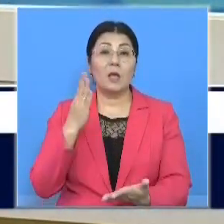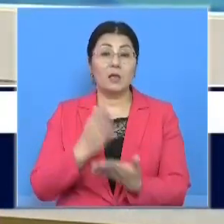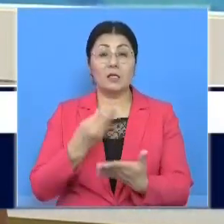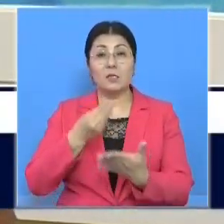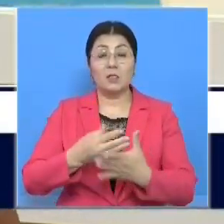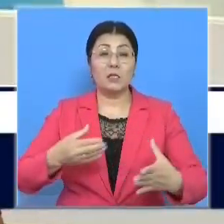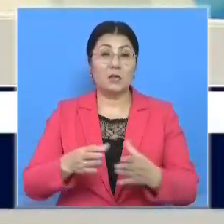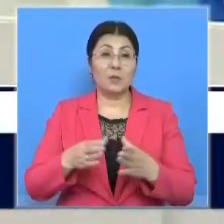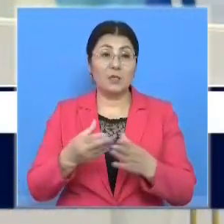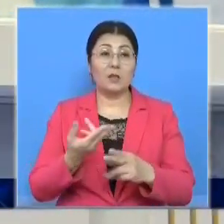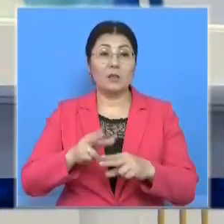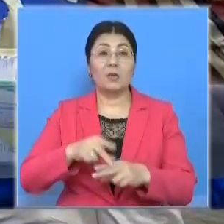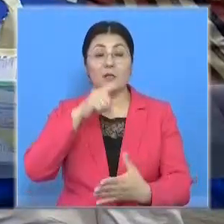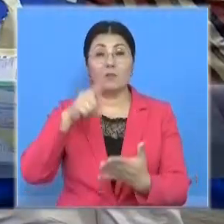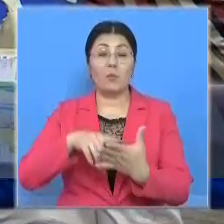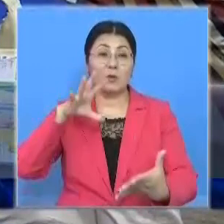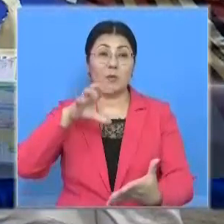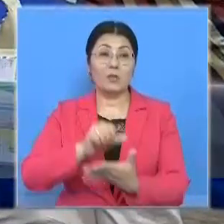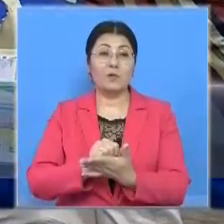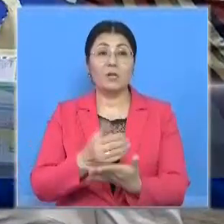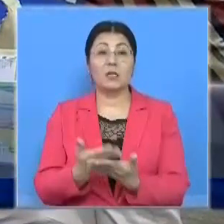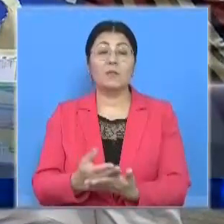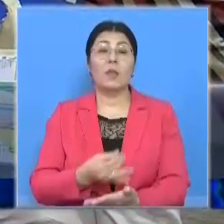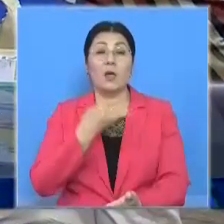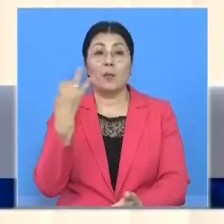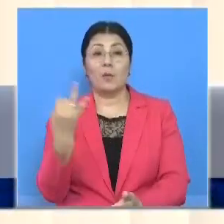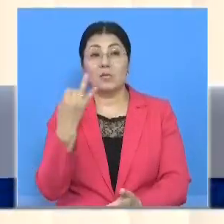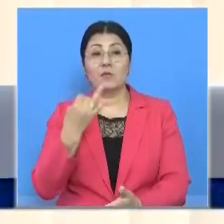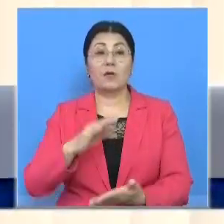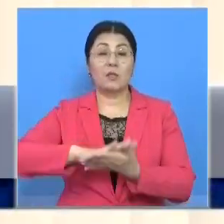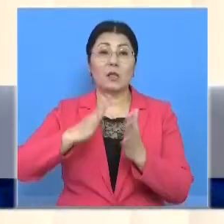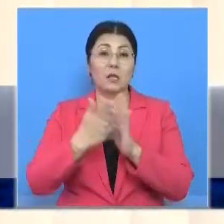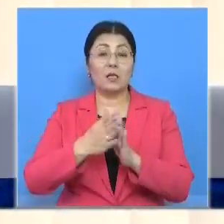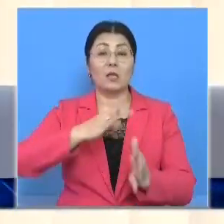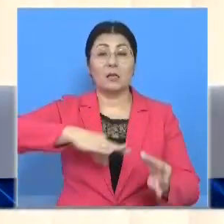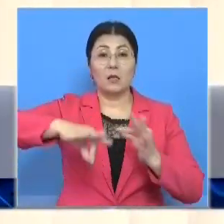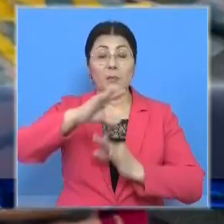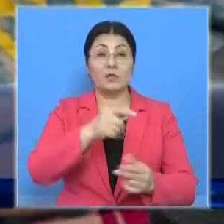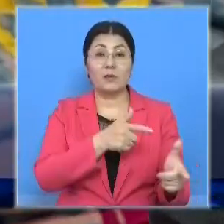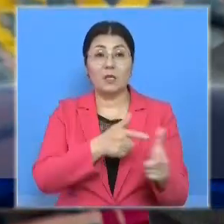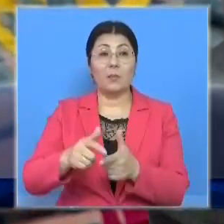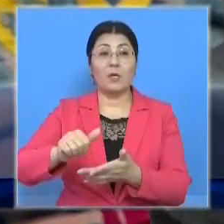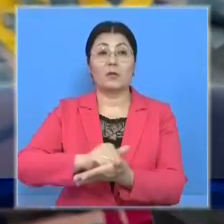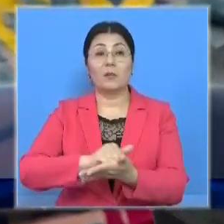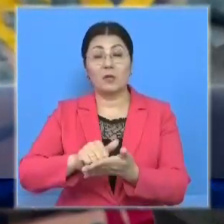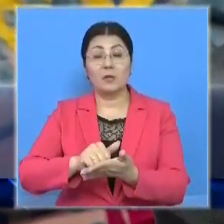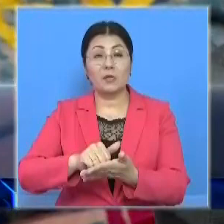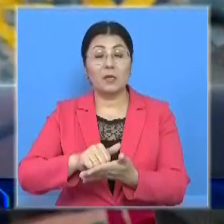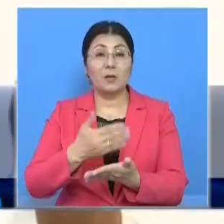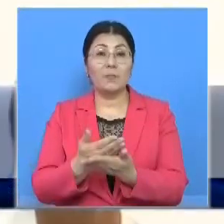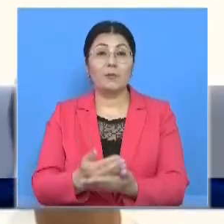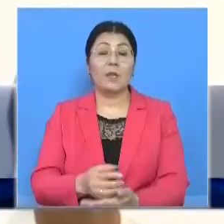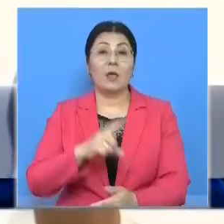компания. Они этим вопросом занимаются. Участники встречи интересовались условиями проекта, такими как подготовка документов, размер кредита, залоговое